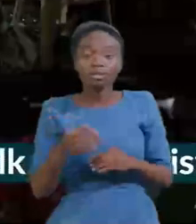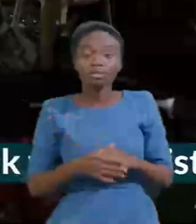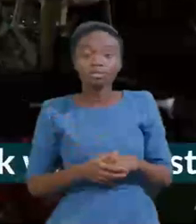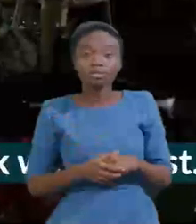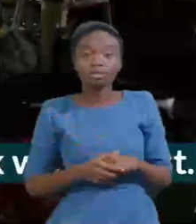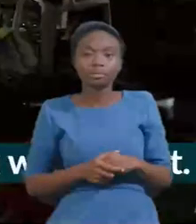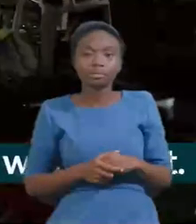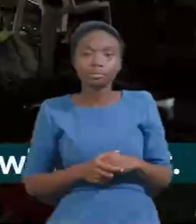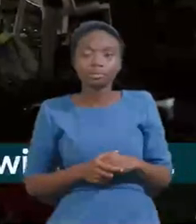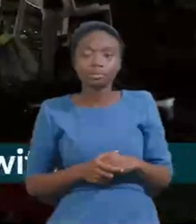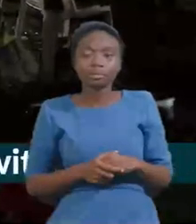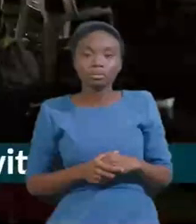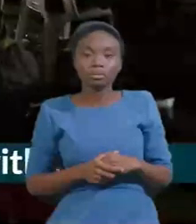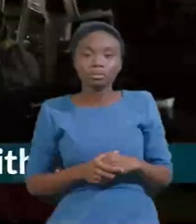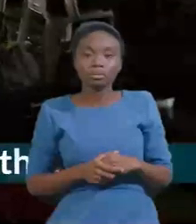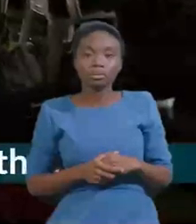là.